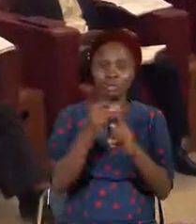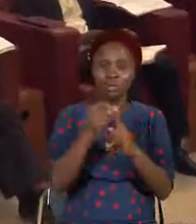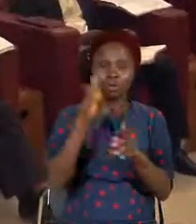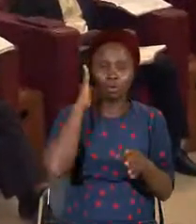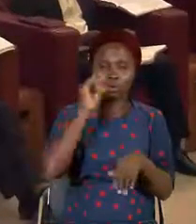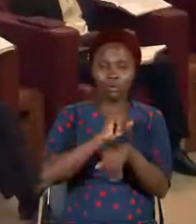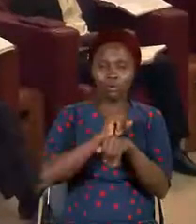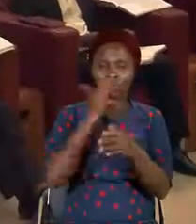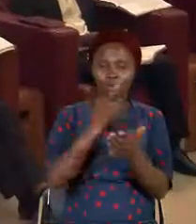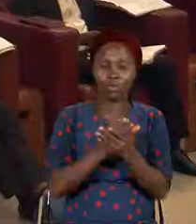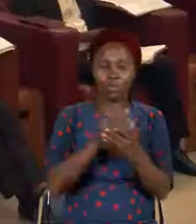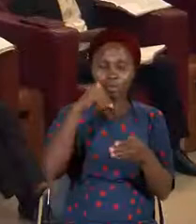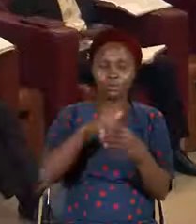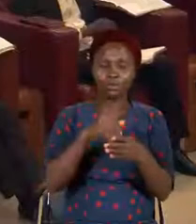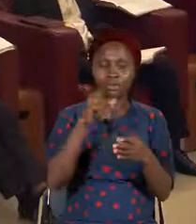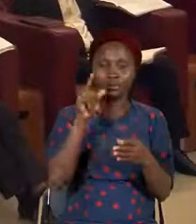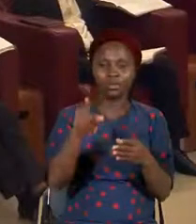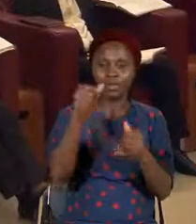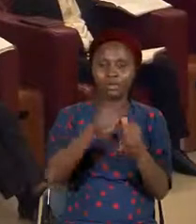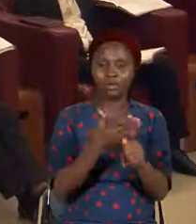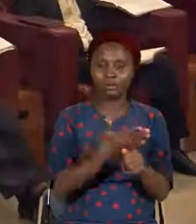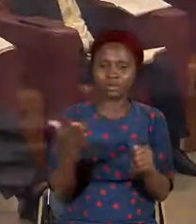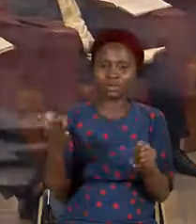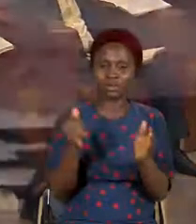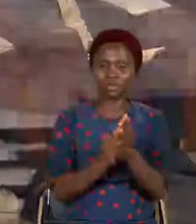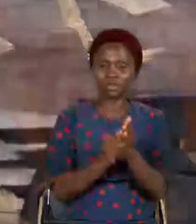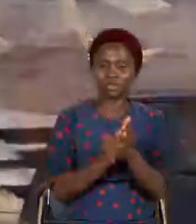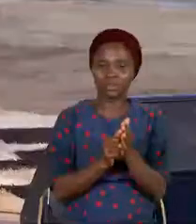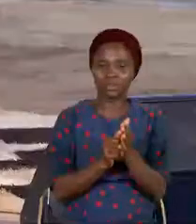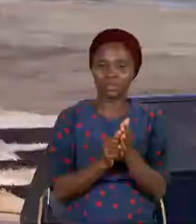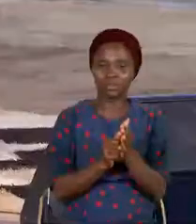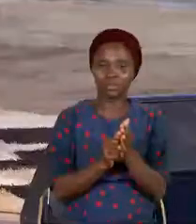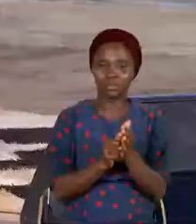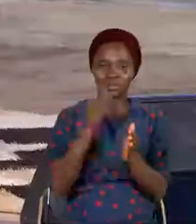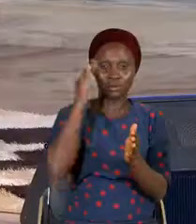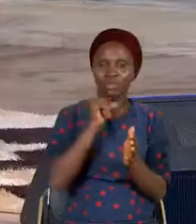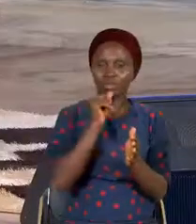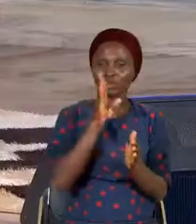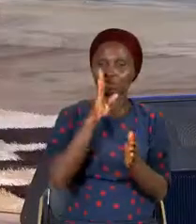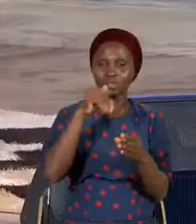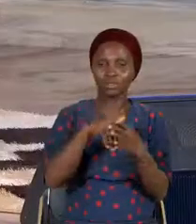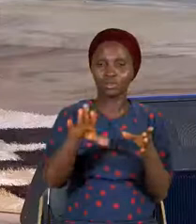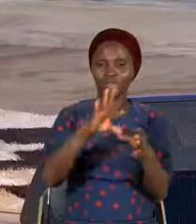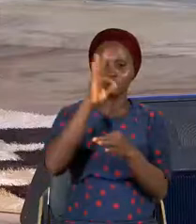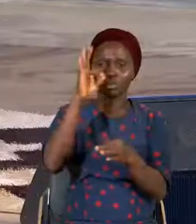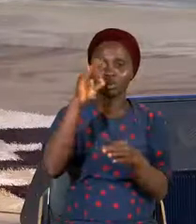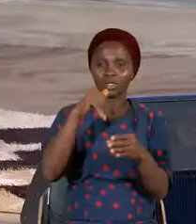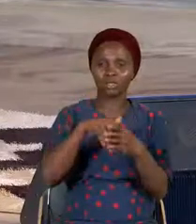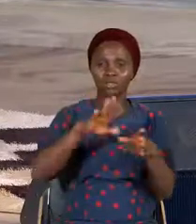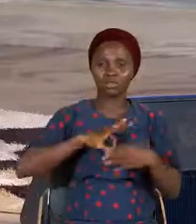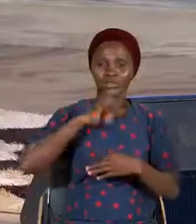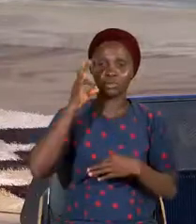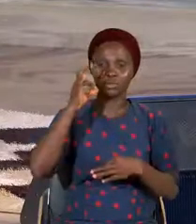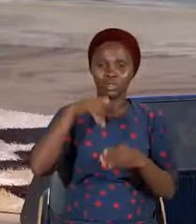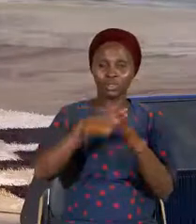La parole agira efficacement en vous. Toutes choses qui ne devaient pas être dans votre vie, dans votre esprit, dans votre âme,